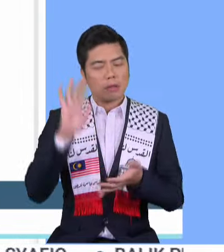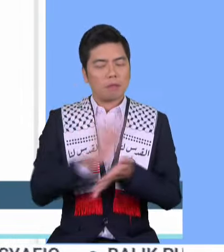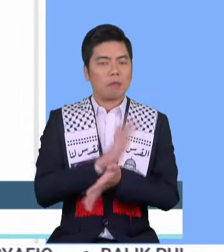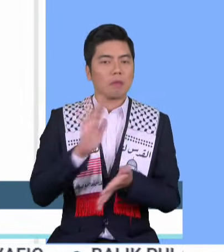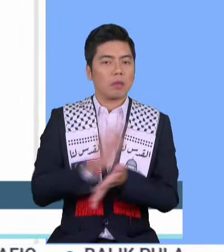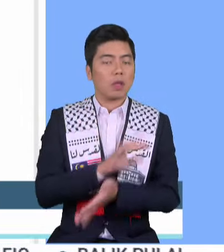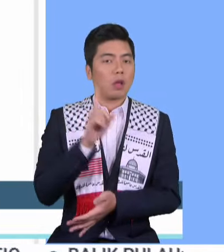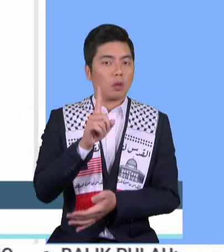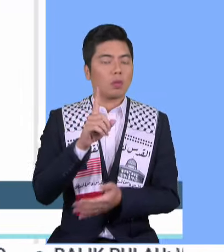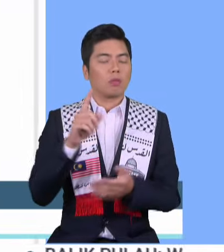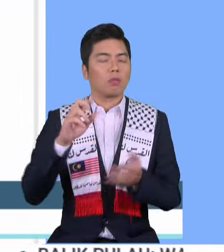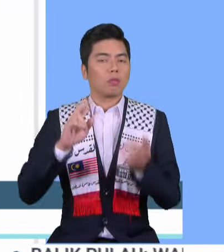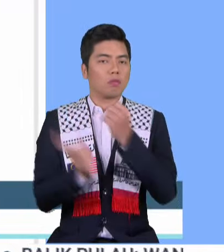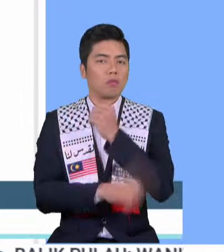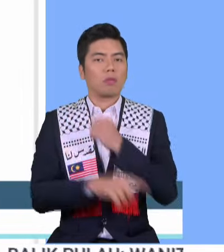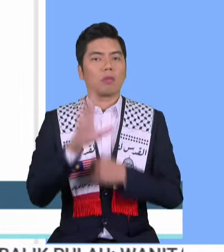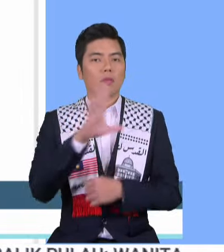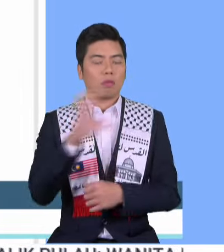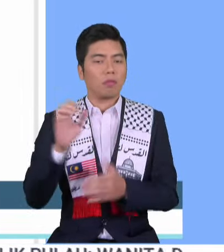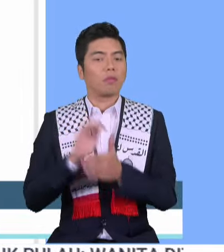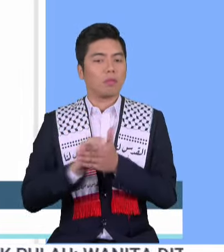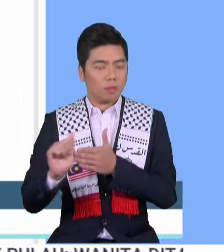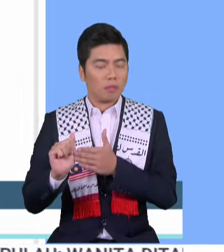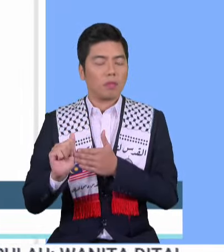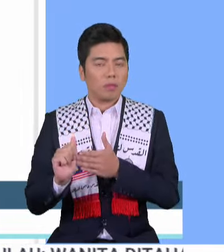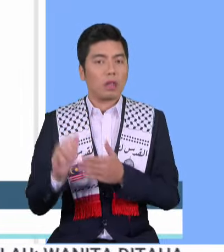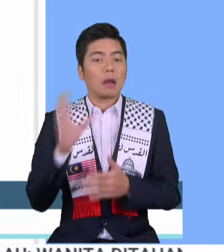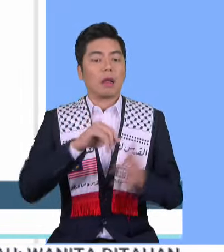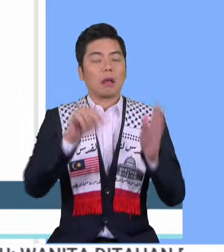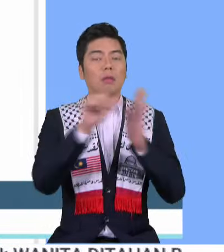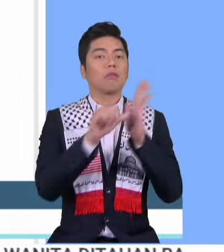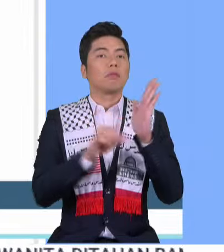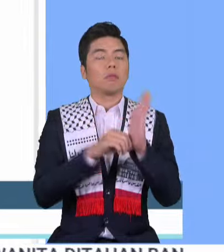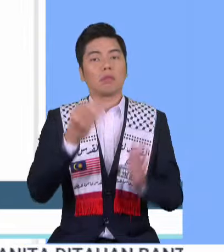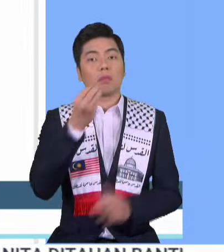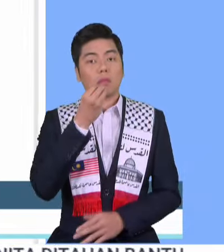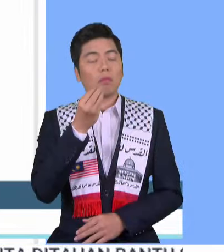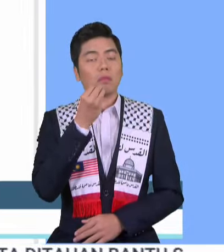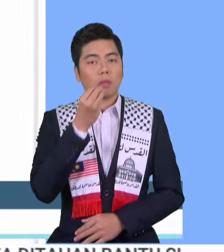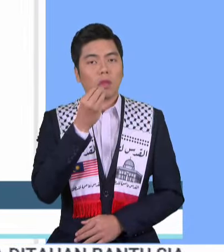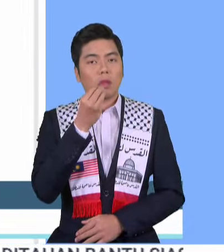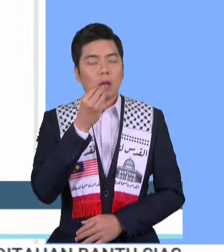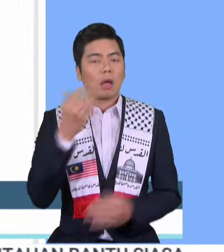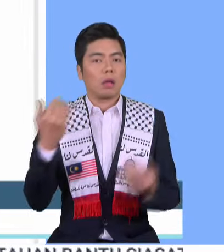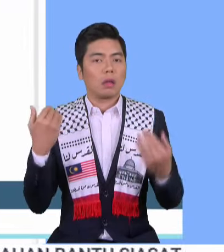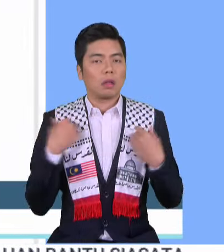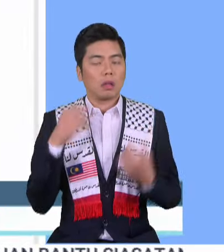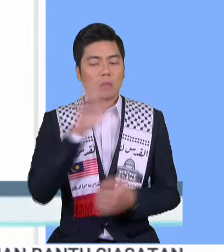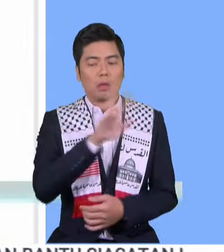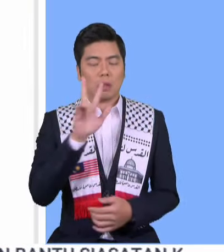setiap kompaun. Melalui tindakan penguatkuasaan Akta Makanan 1983 pula, sebanyak